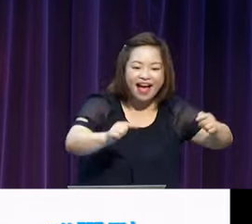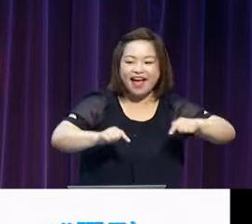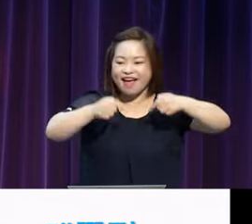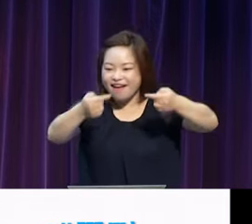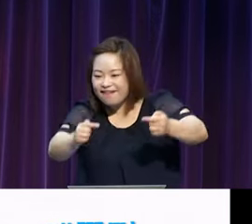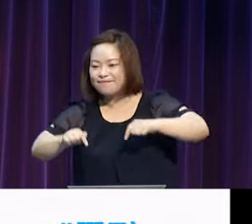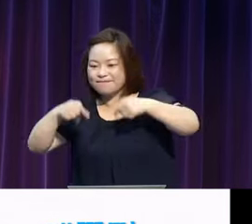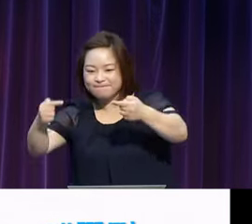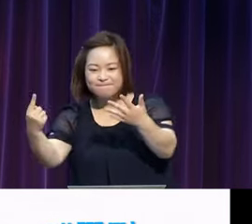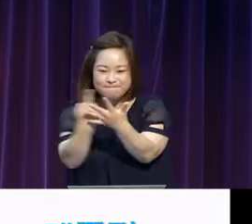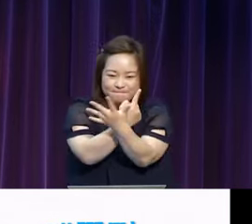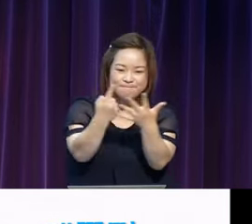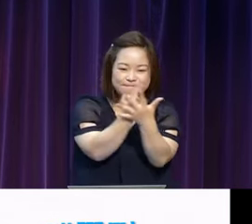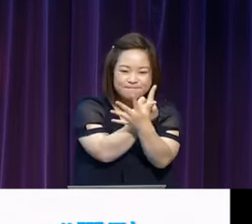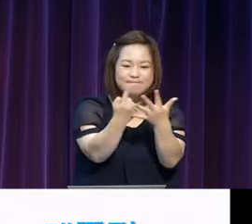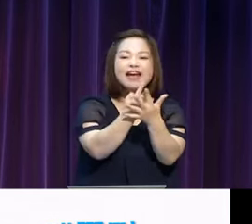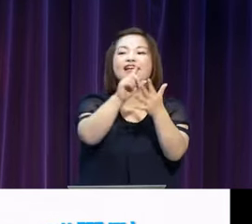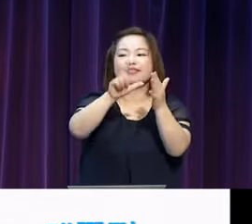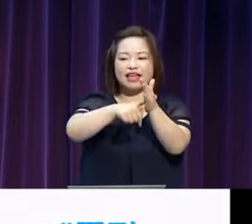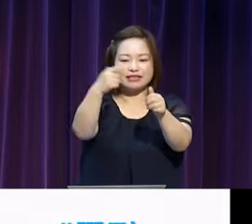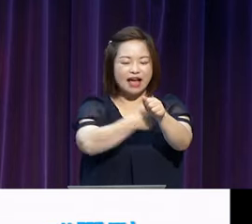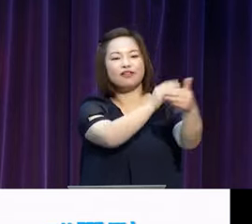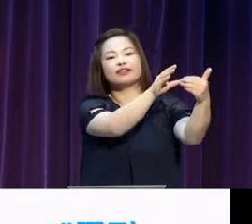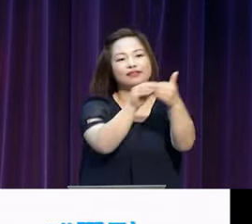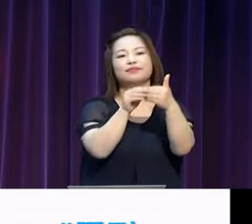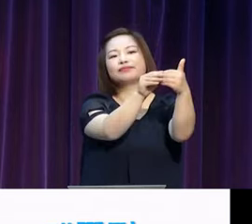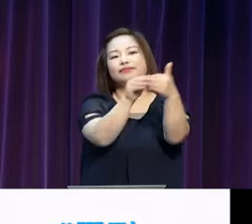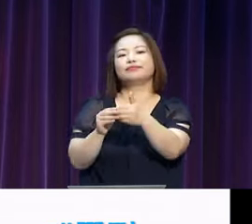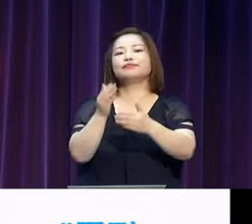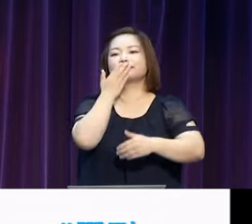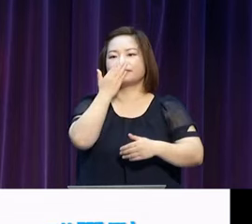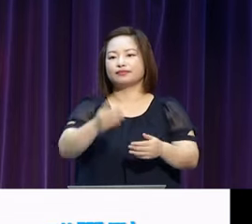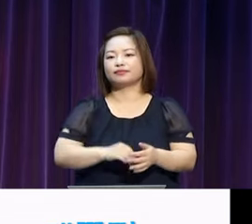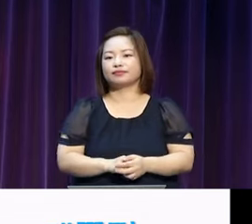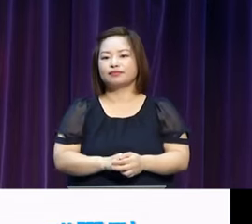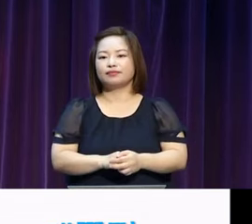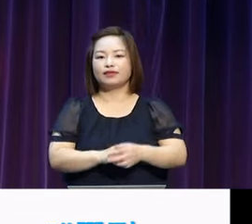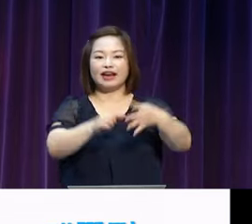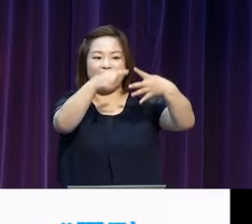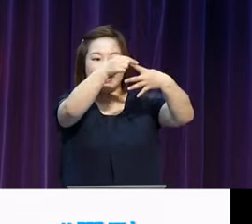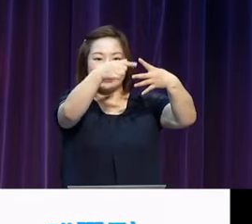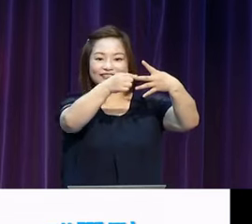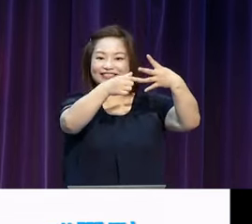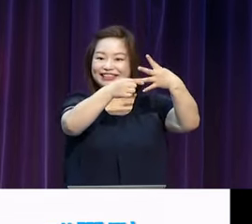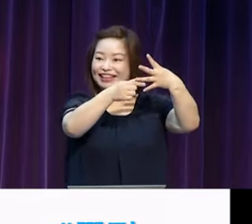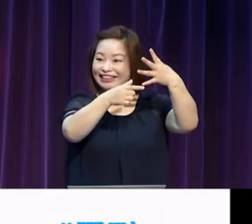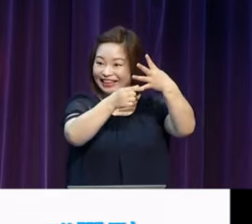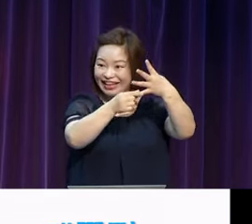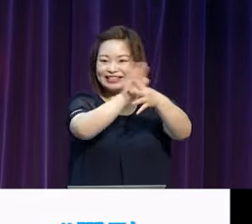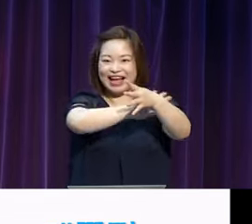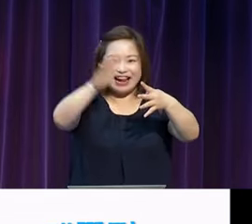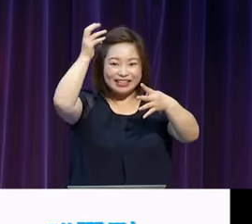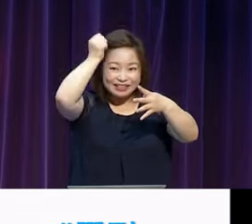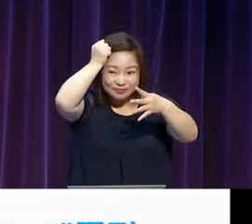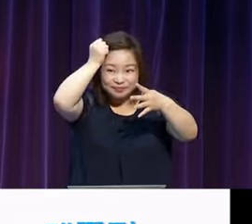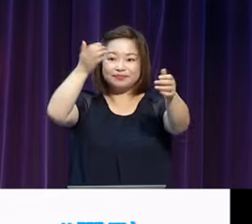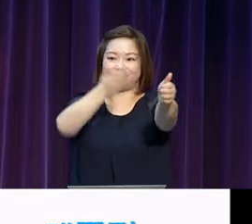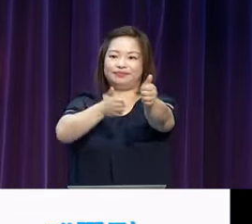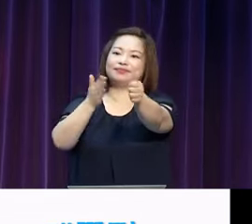때 열매가 주어지는 겁니다. 요 네 가지라고 하는 것을 잘 기억하면